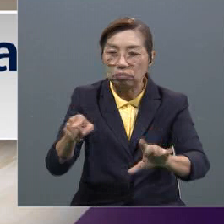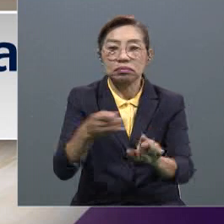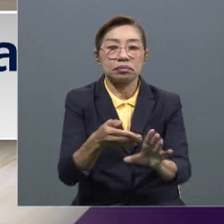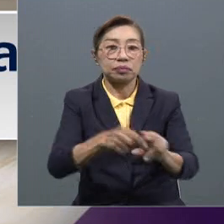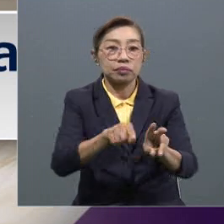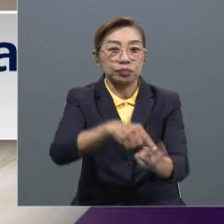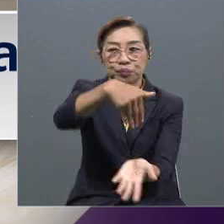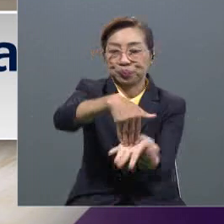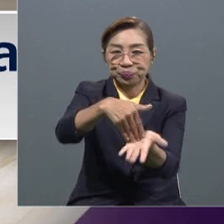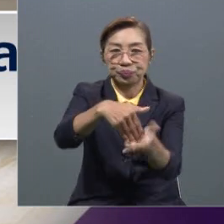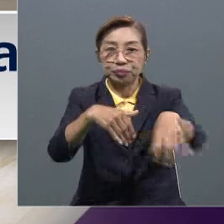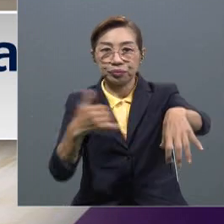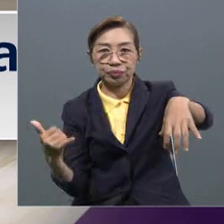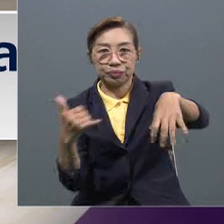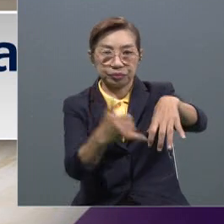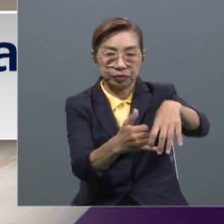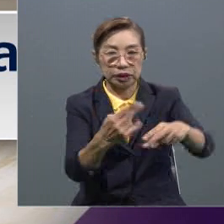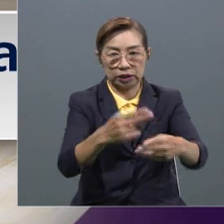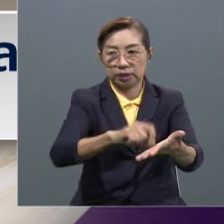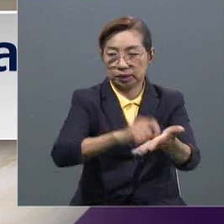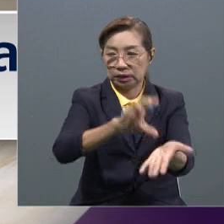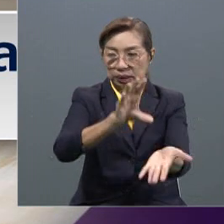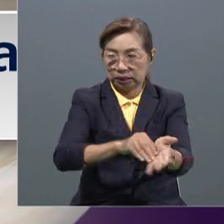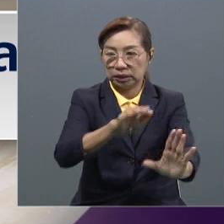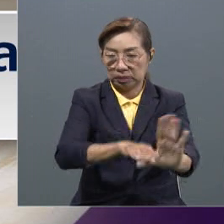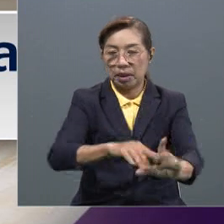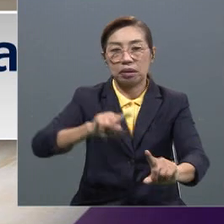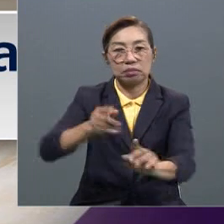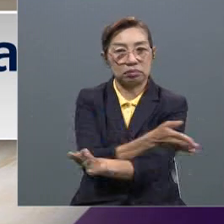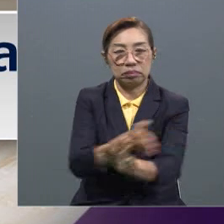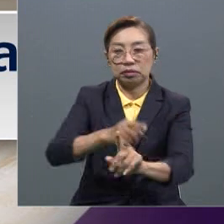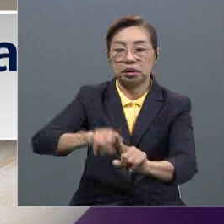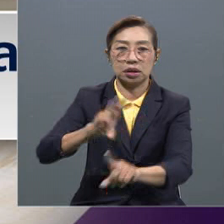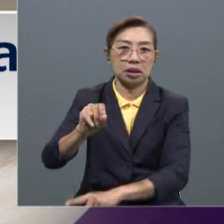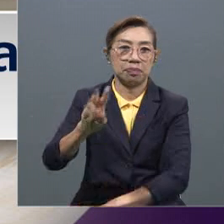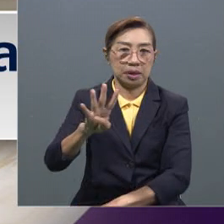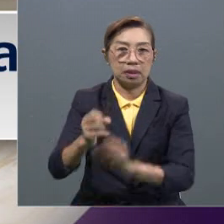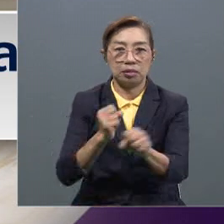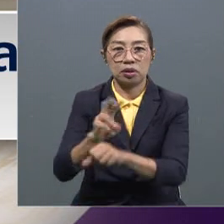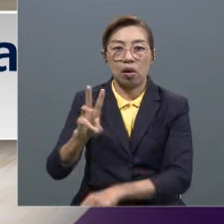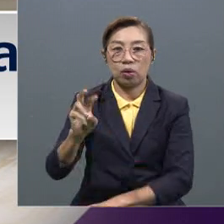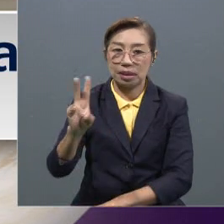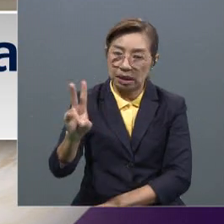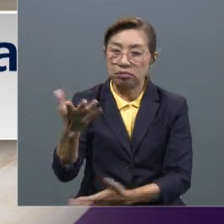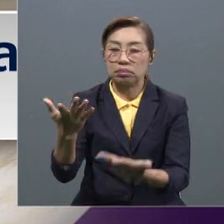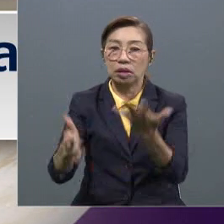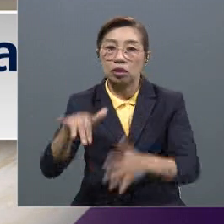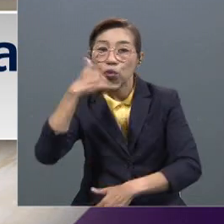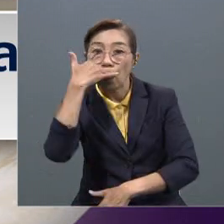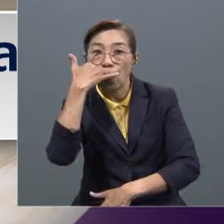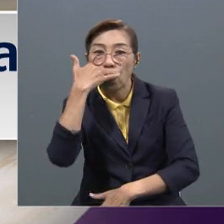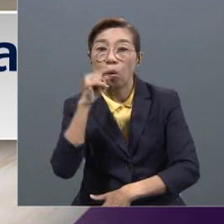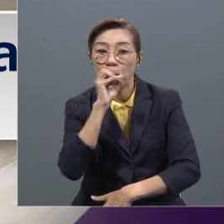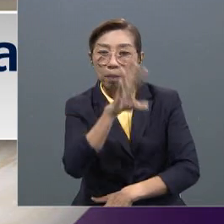ที่ศูนย์ศิรินาถราชินีภายในวันที่24กรกฎาคม2567ผ่านทางช่องทางโทรศัพท์หมาย